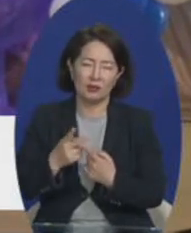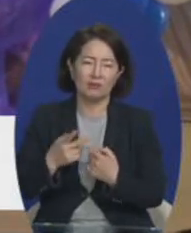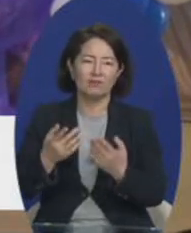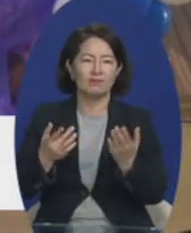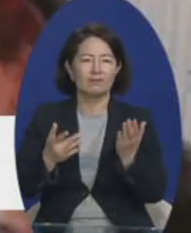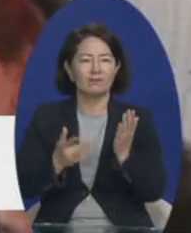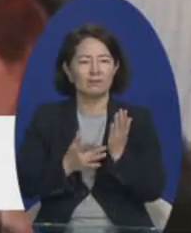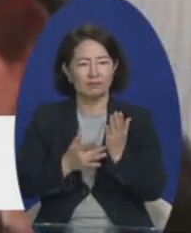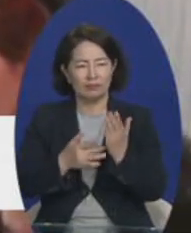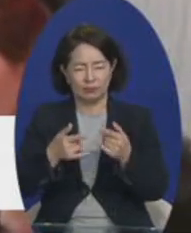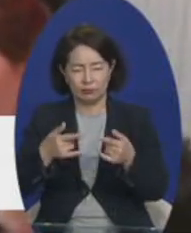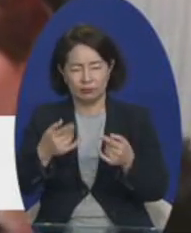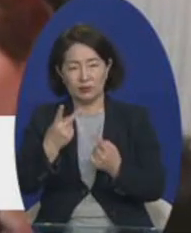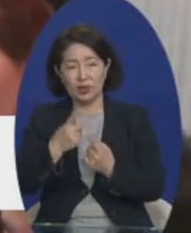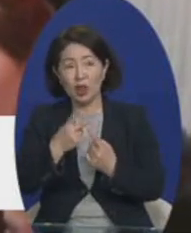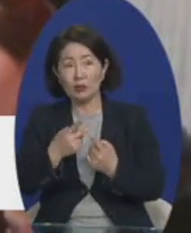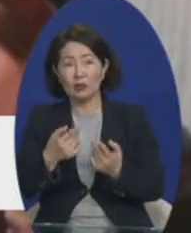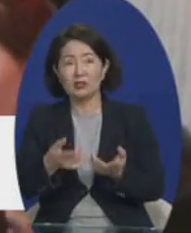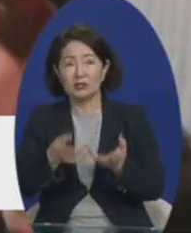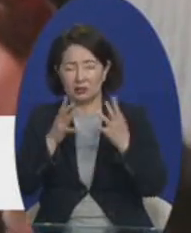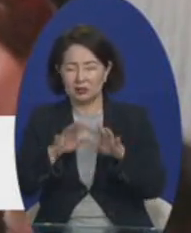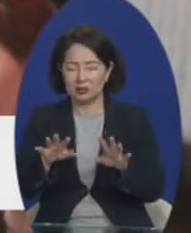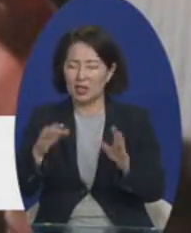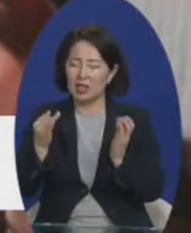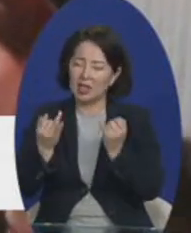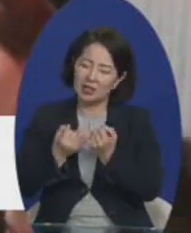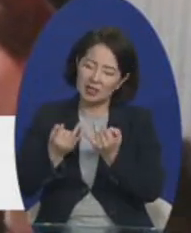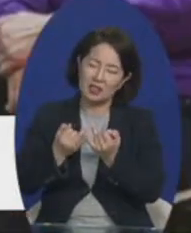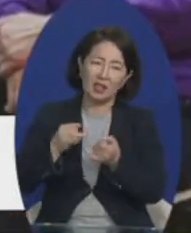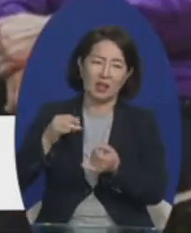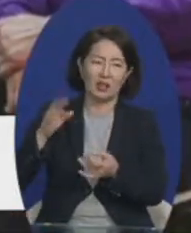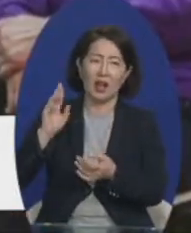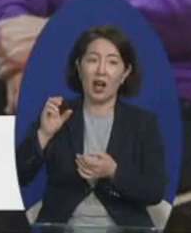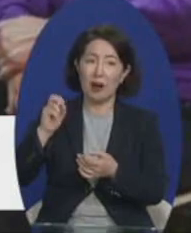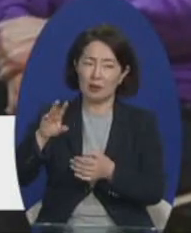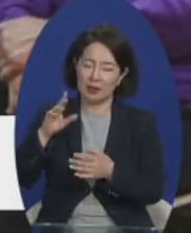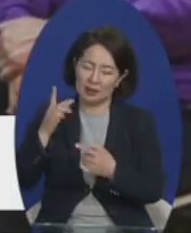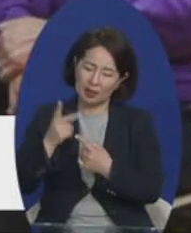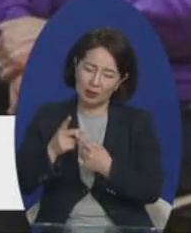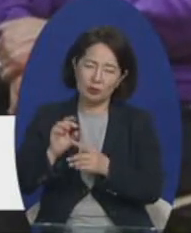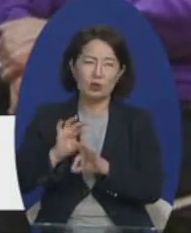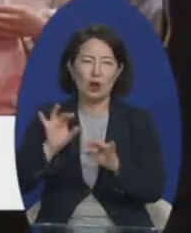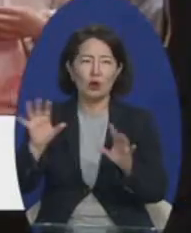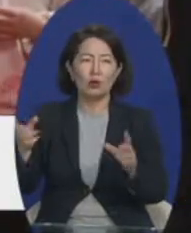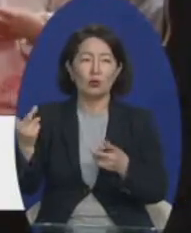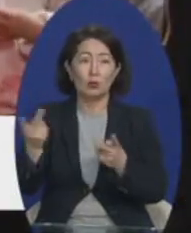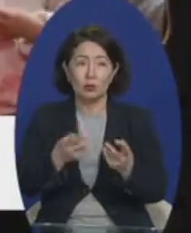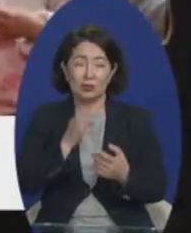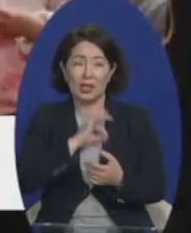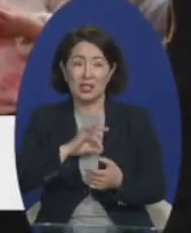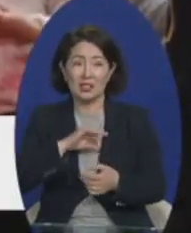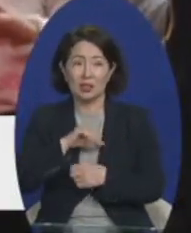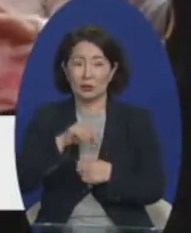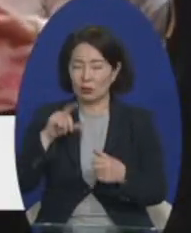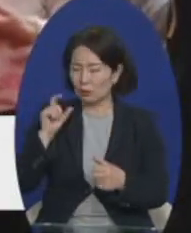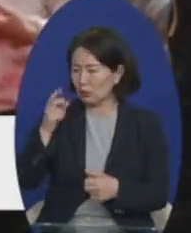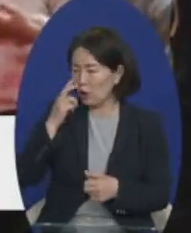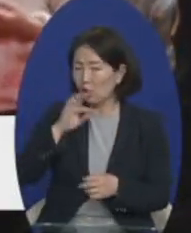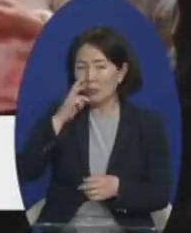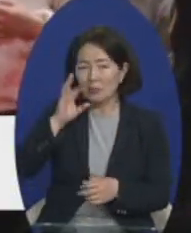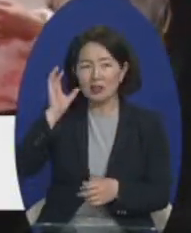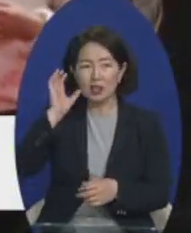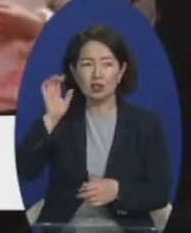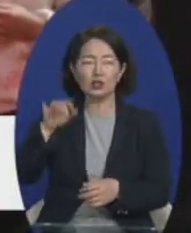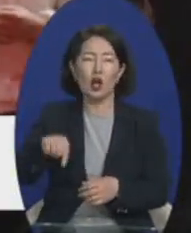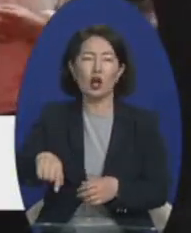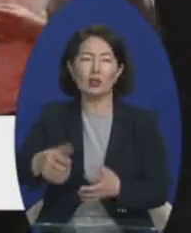нэвтрэлээ. Суурин утас өндөр хурдны интернет, кабелийн телевиз гэсэн багц үйлчилгээг ашигласнаар иргэд хаанаас ч бүх төрлийн мэдээллийг цаг